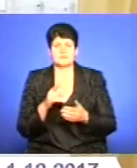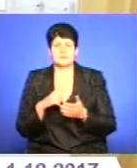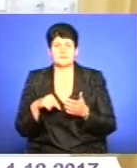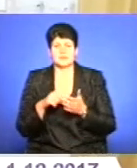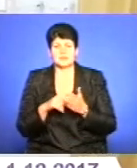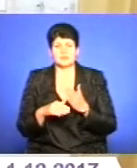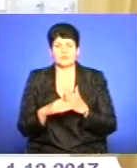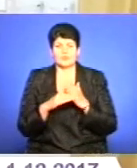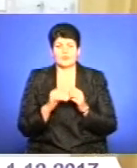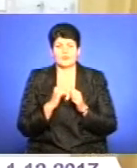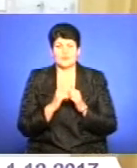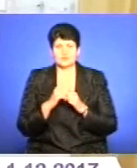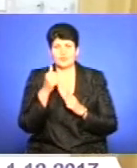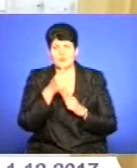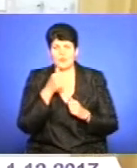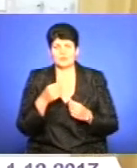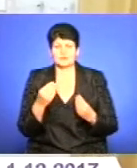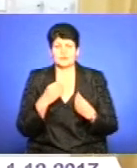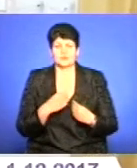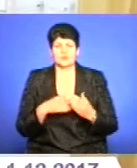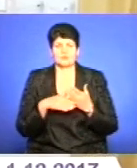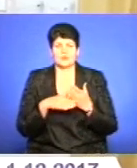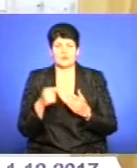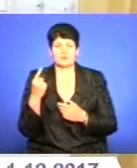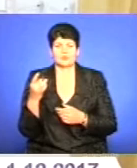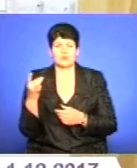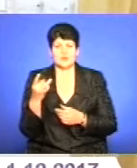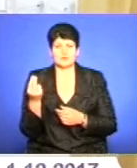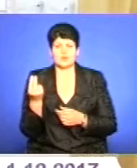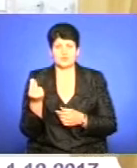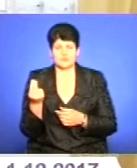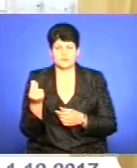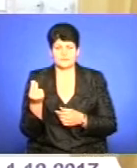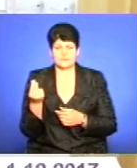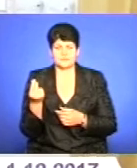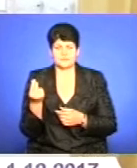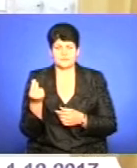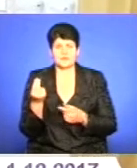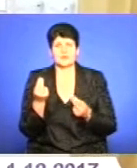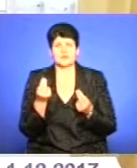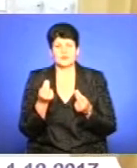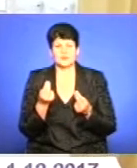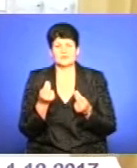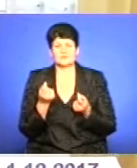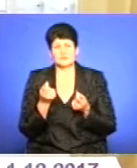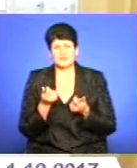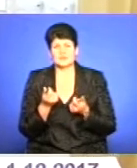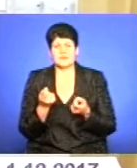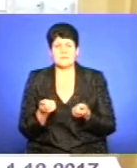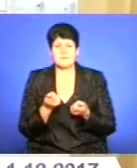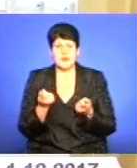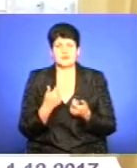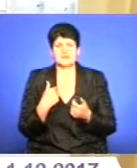допомога кожного року дають допомогу одноразову грошову. Ну, трошки маленька, нам не вистачає